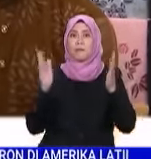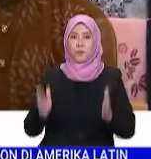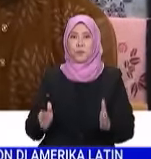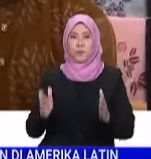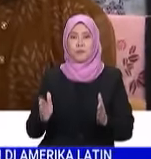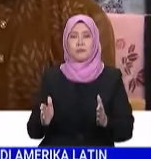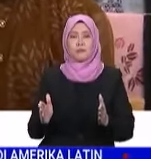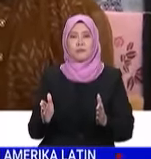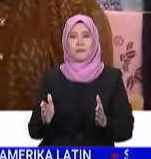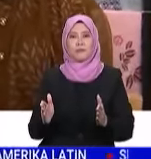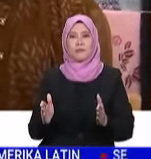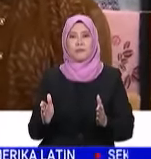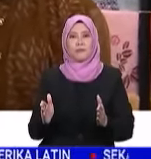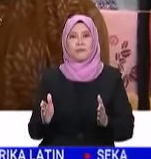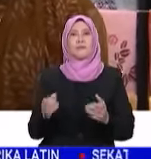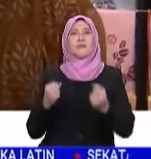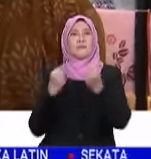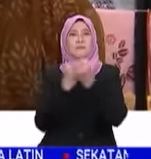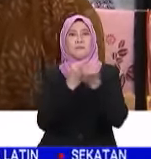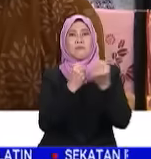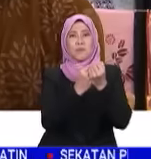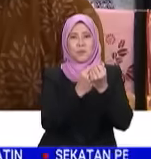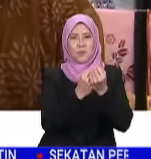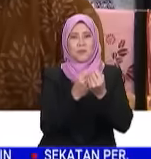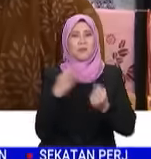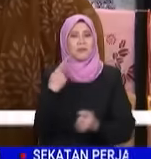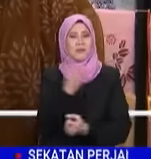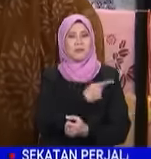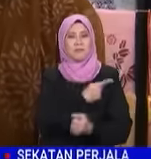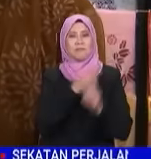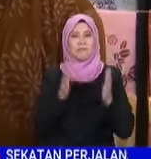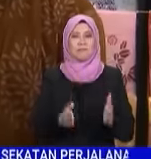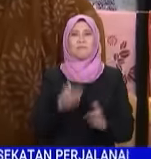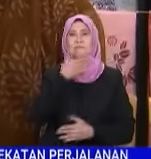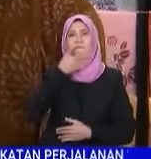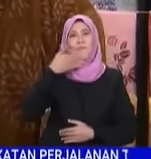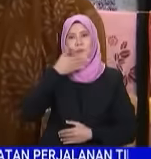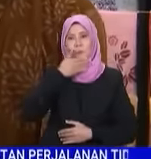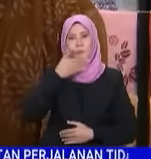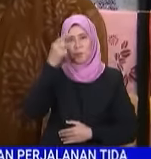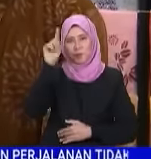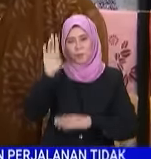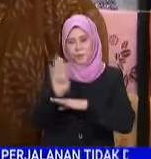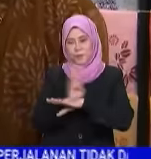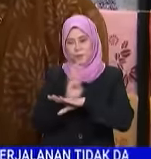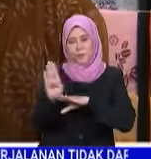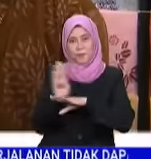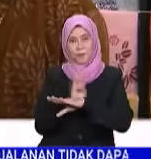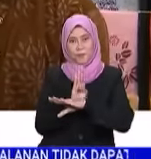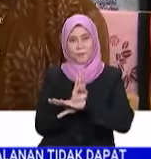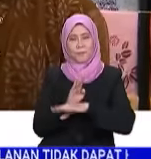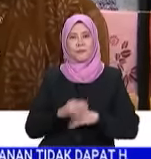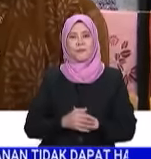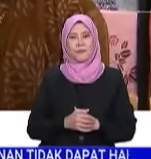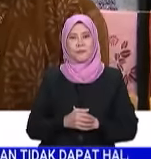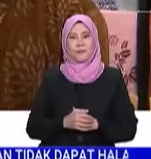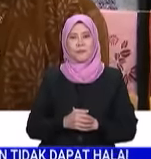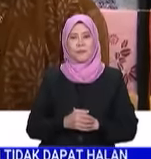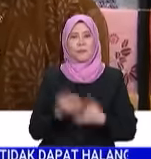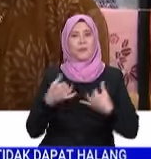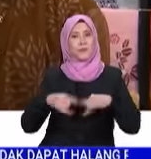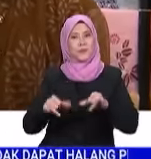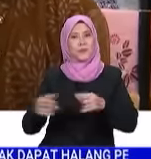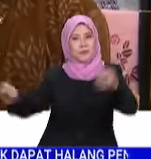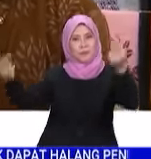Terus apa ni support lah kita orang anak muda ni kan untuk Berniaga dan teruslah